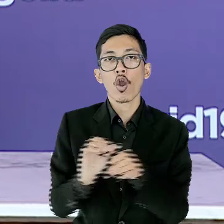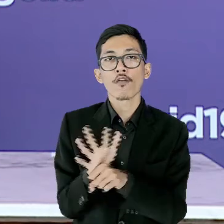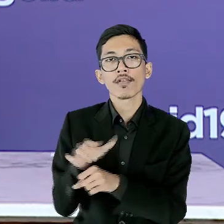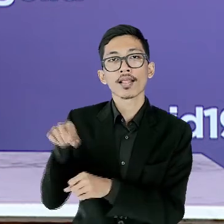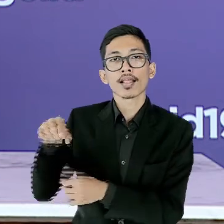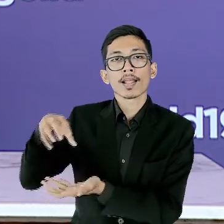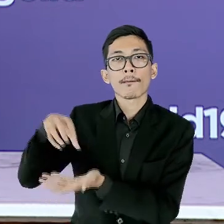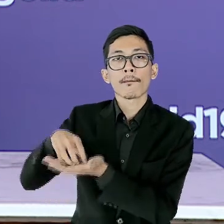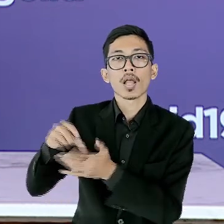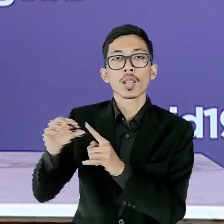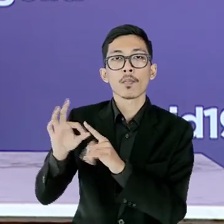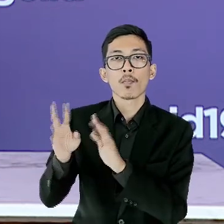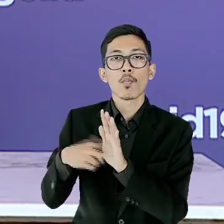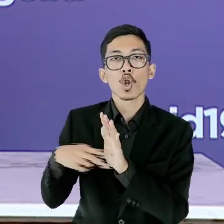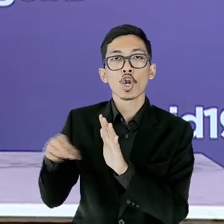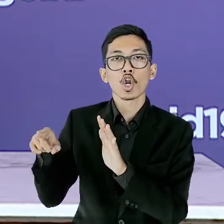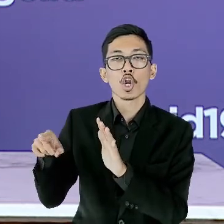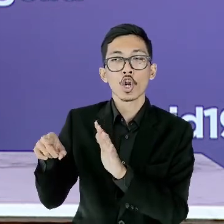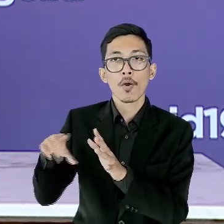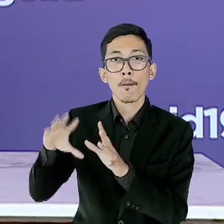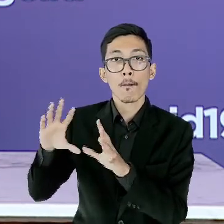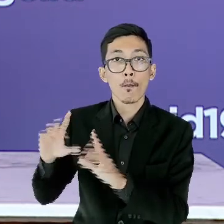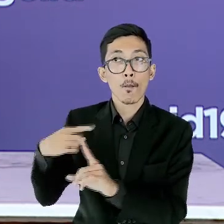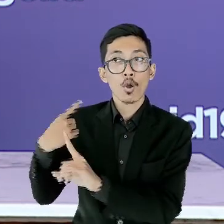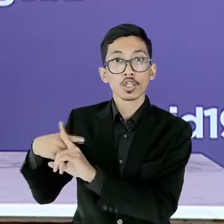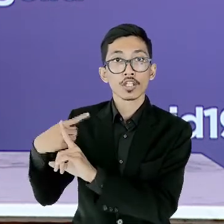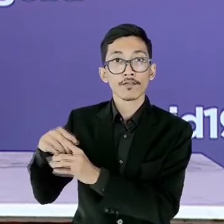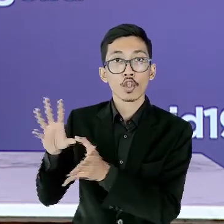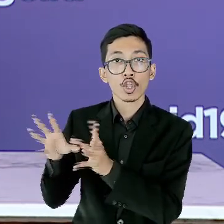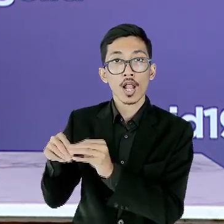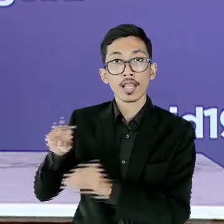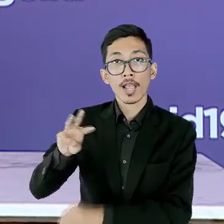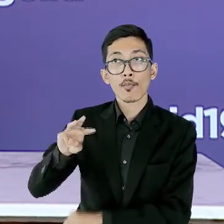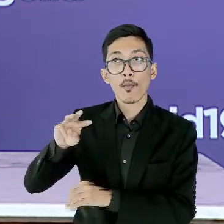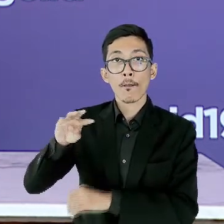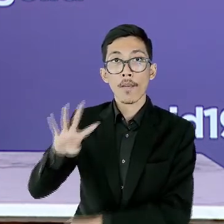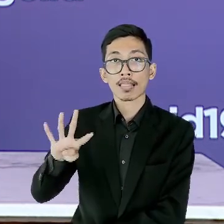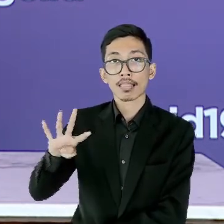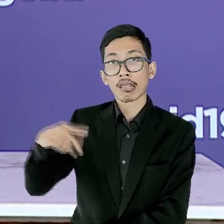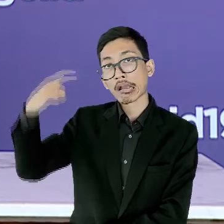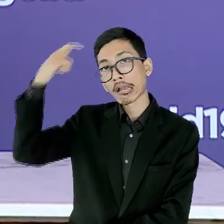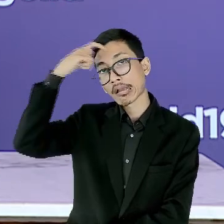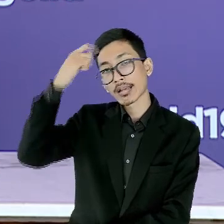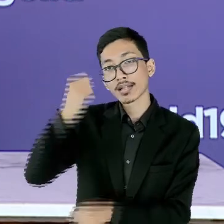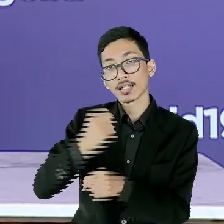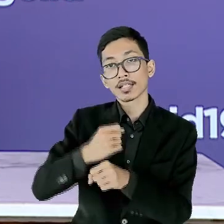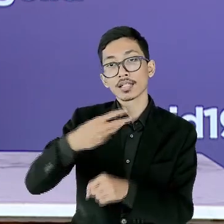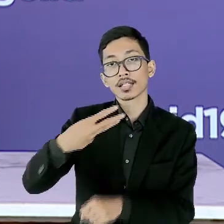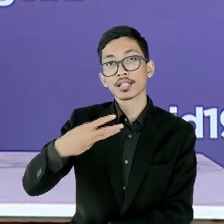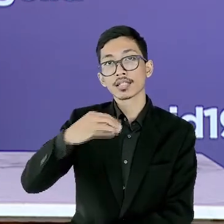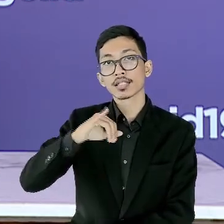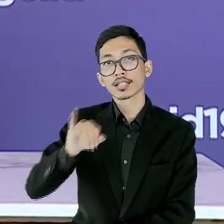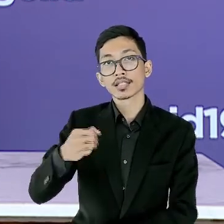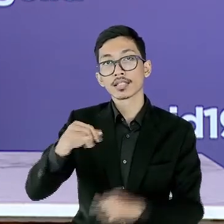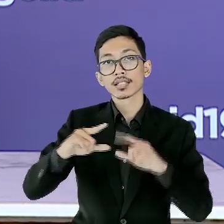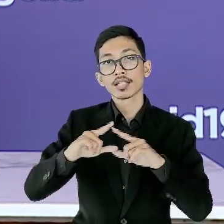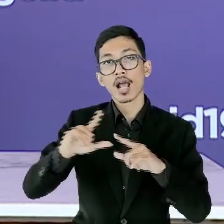PON ke-20. Mereka yang positif COVID-19 seluruhnya tanpa gejala dan diharapkan dapat segera